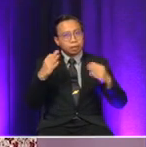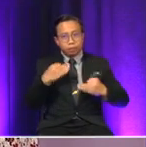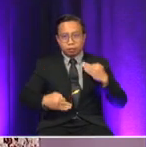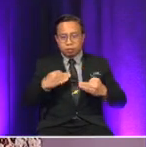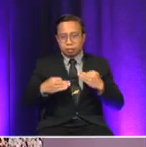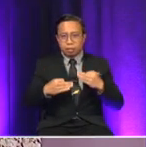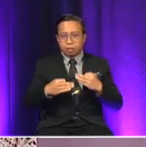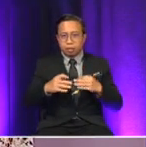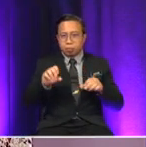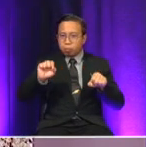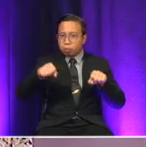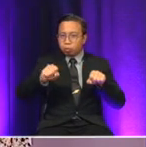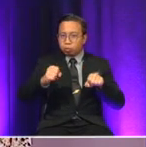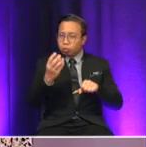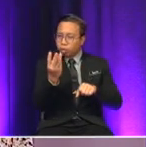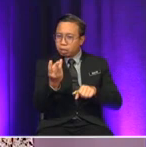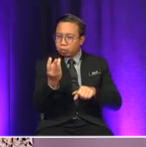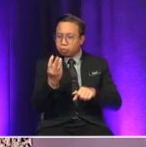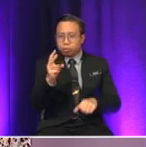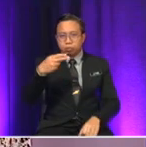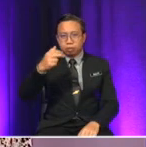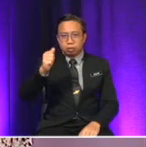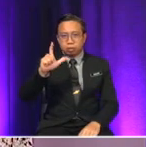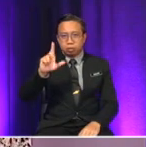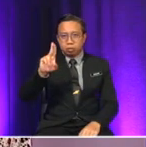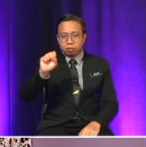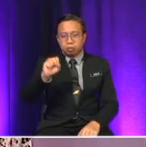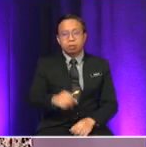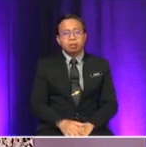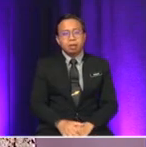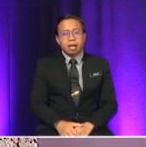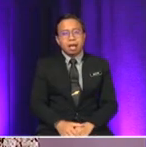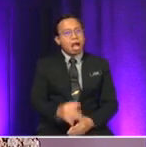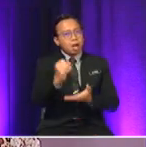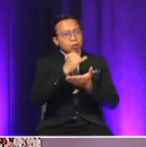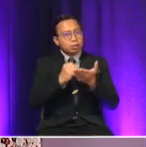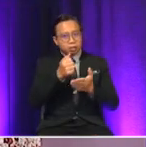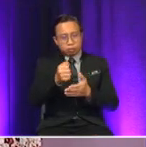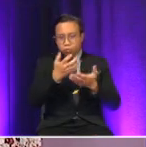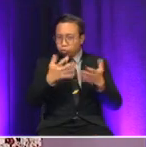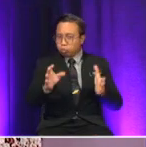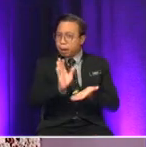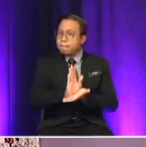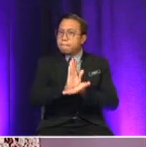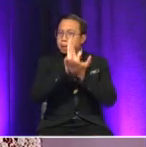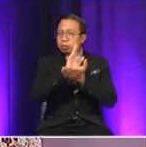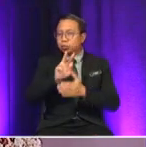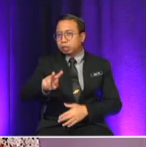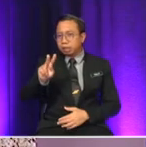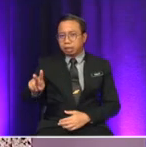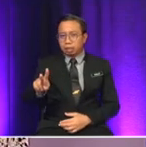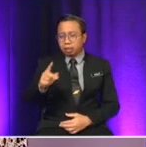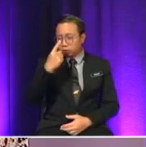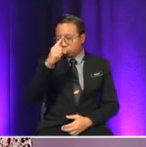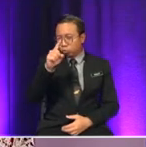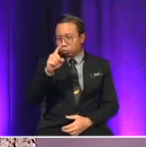motor halus, di mana dalam aktiviti kraf tangan dan juga lukisan, kamu telah membantu kanak-kanak tersebut